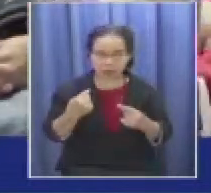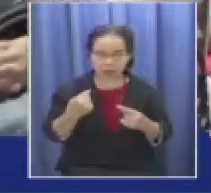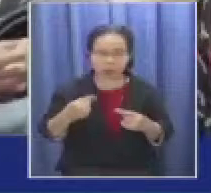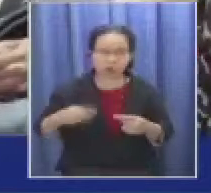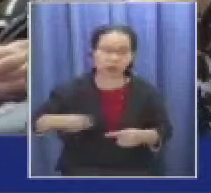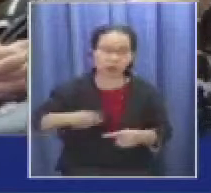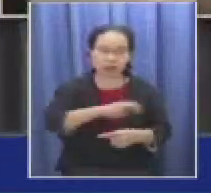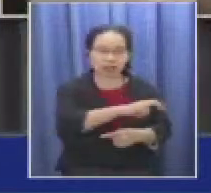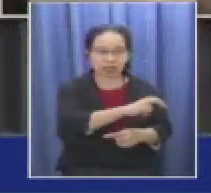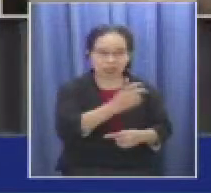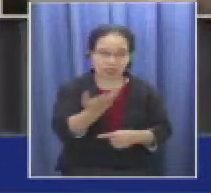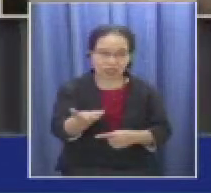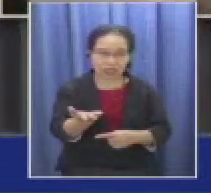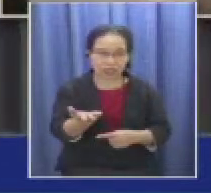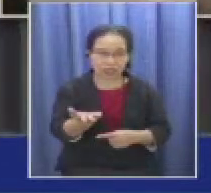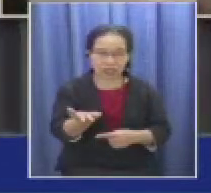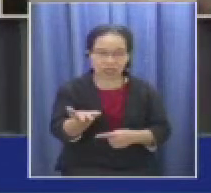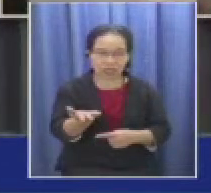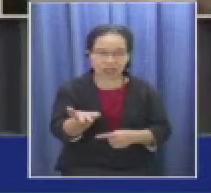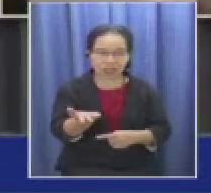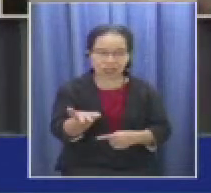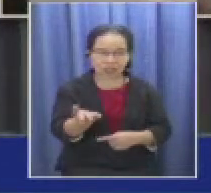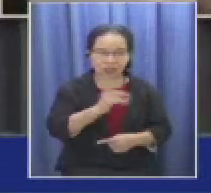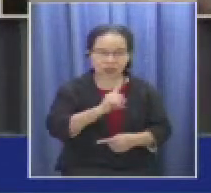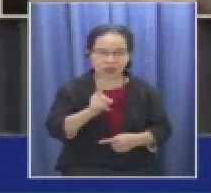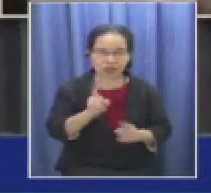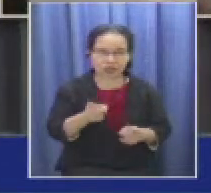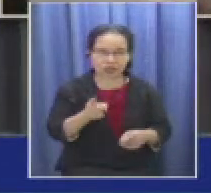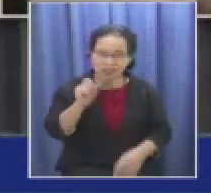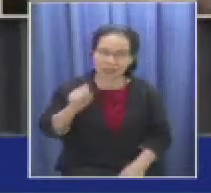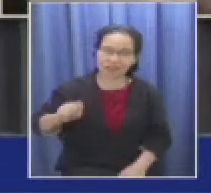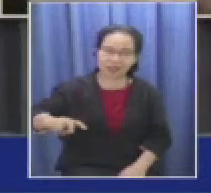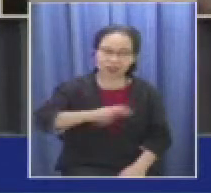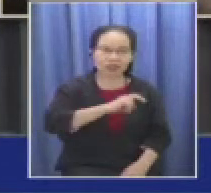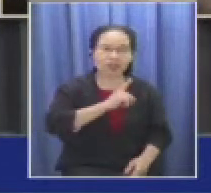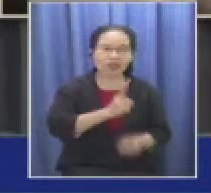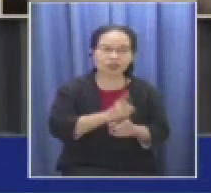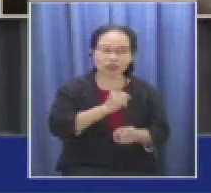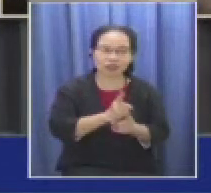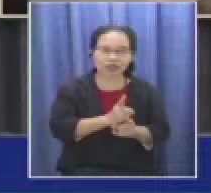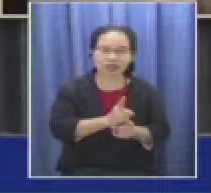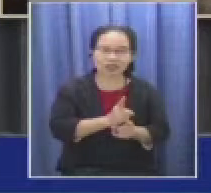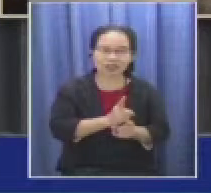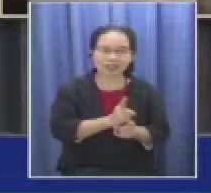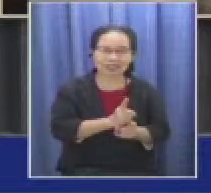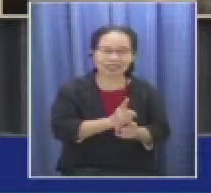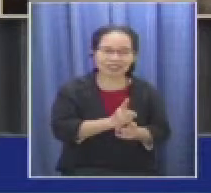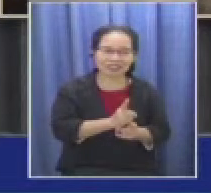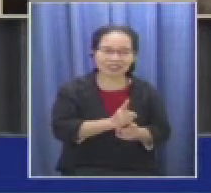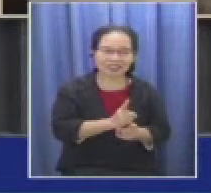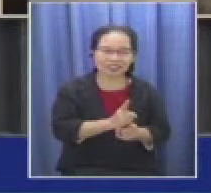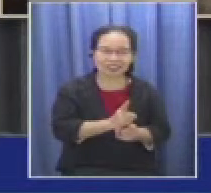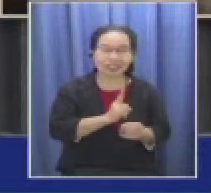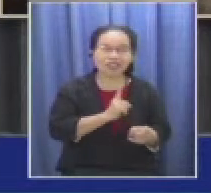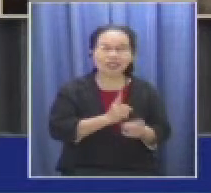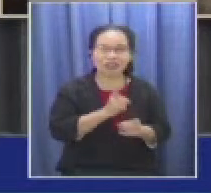wagono say dabi say an ya wo say ye an